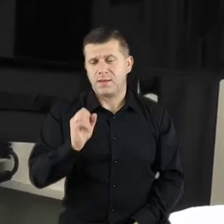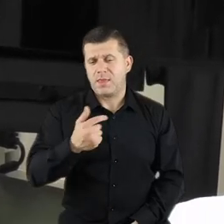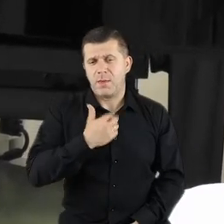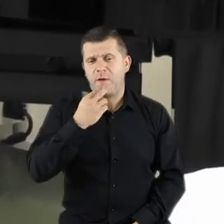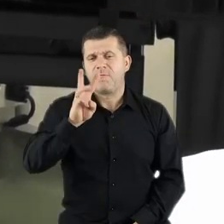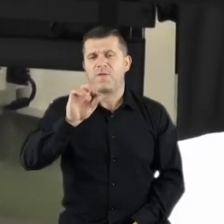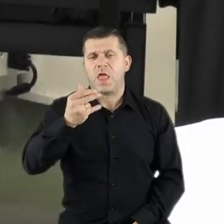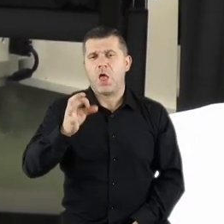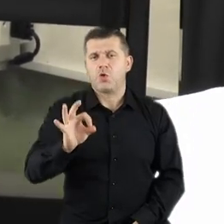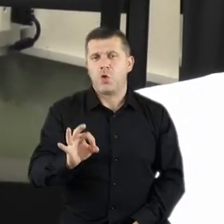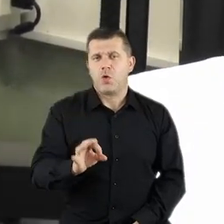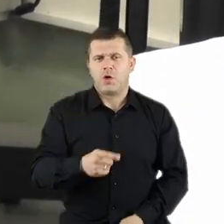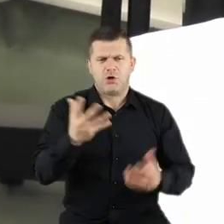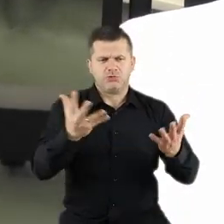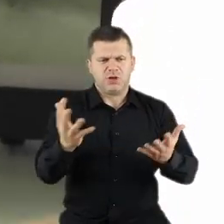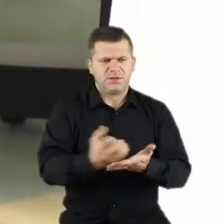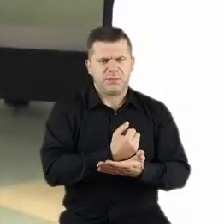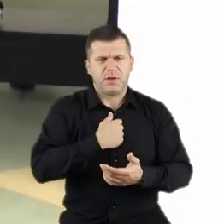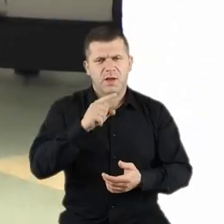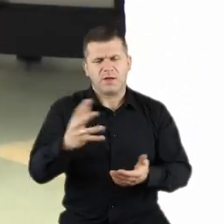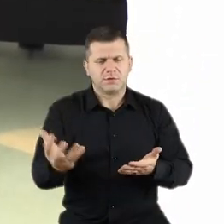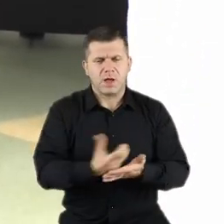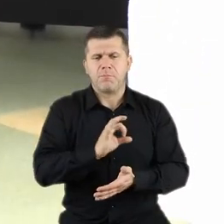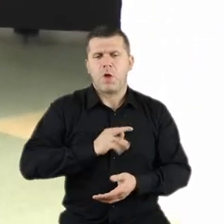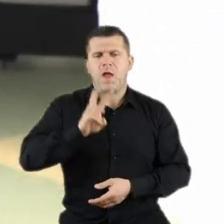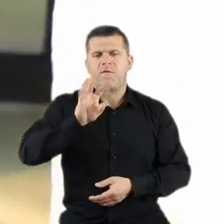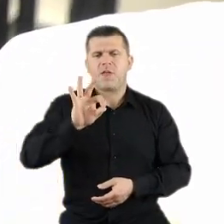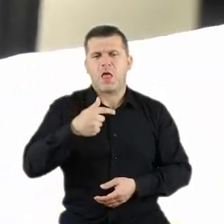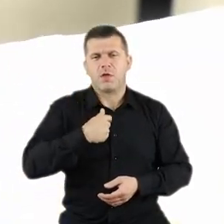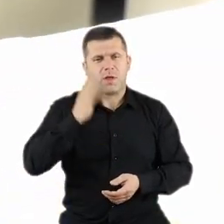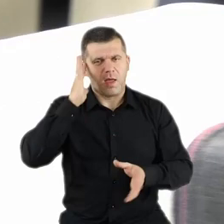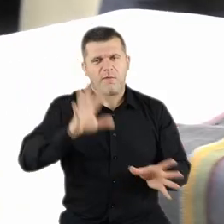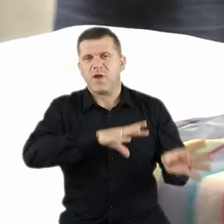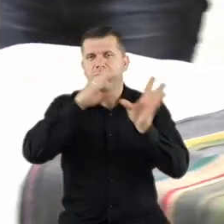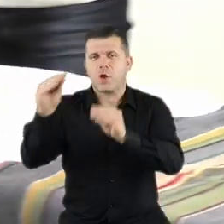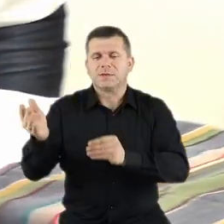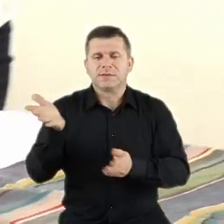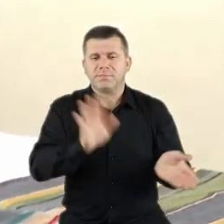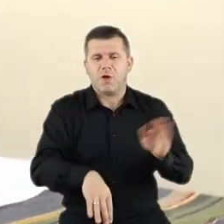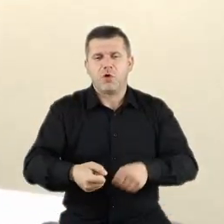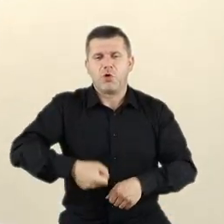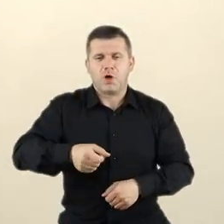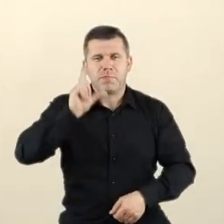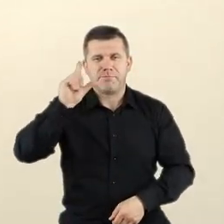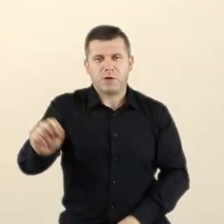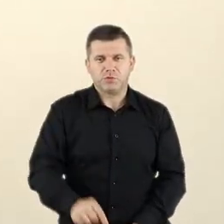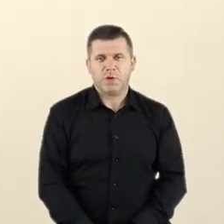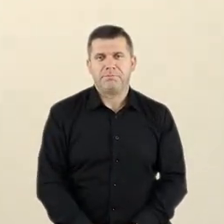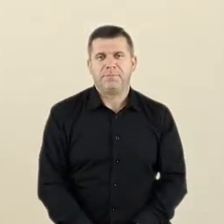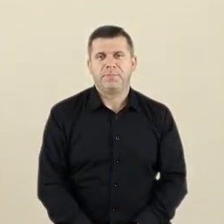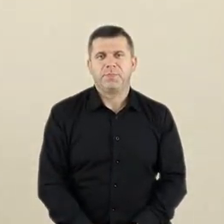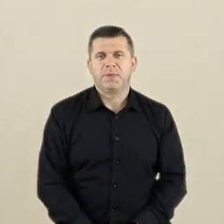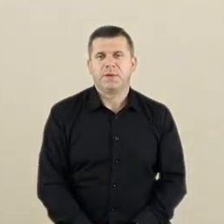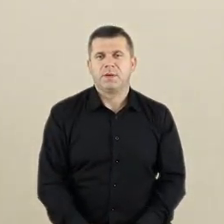dzisiaj możesz się pyta gdzieś ty to zabierasz a ja wybiorę swoje wiadomości się wyprowadzam Wpakowałem się w torbę i poszło No ale